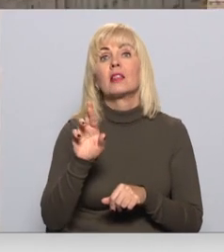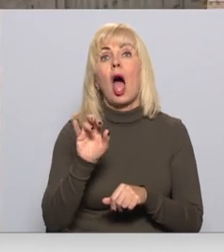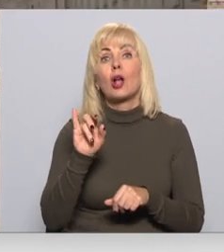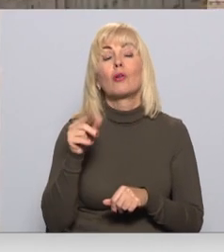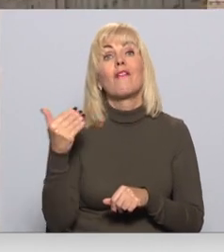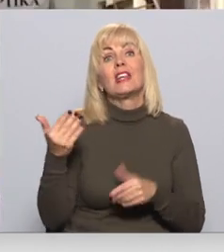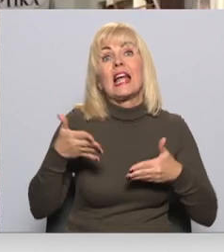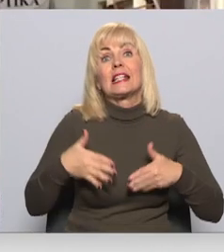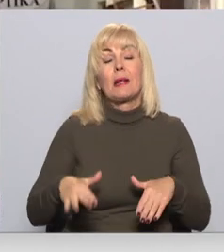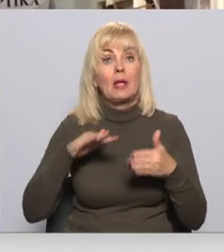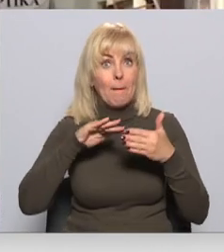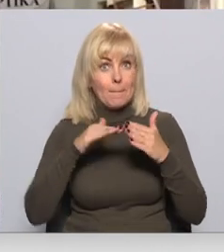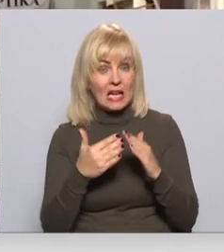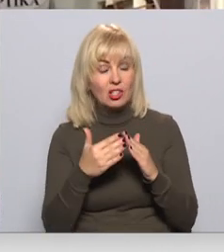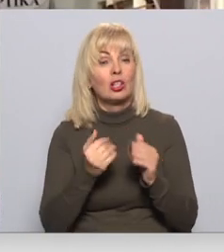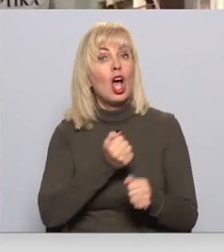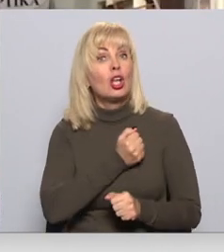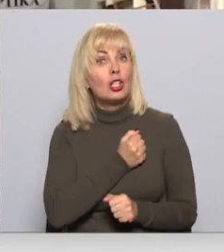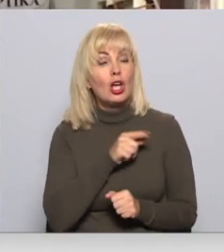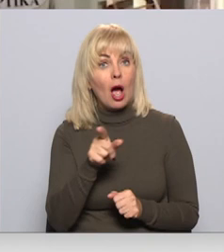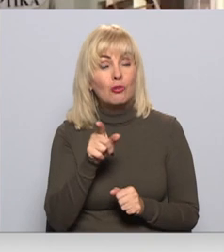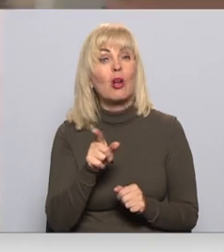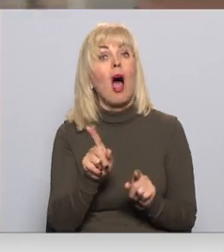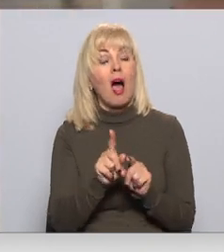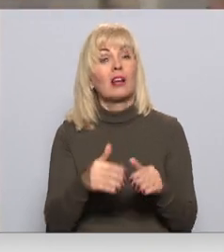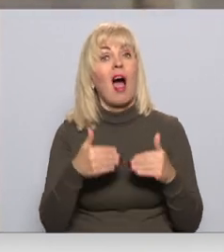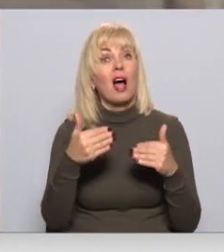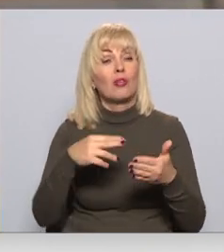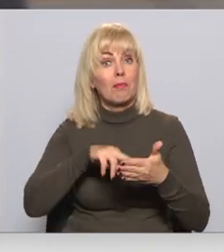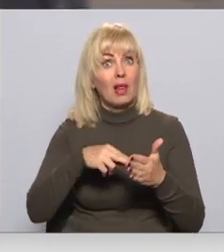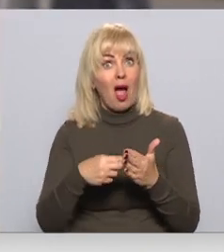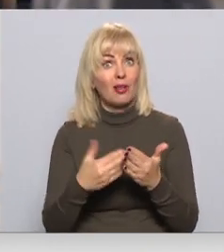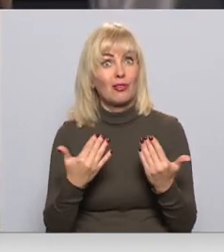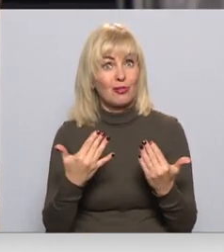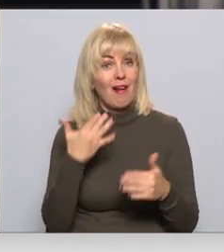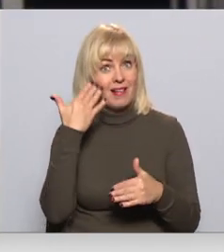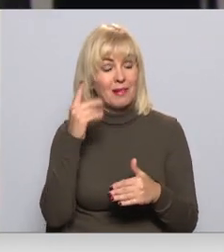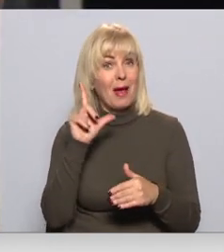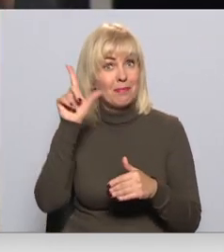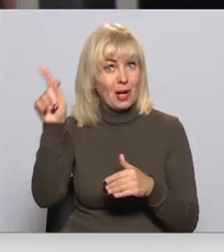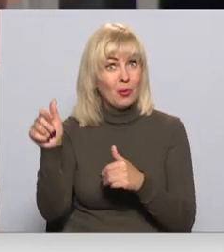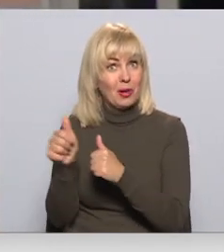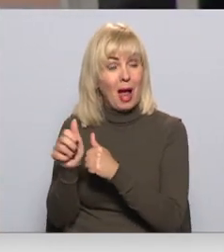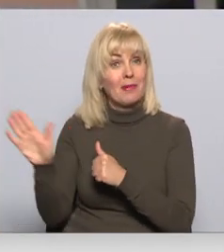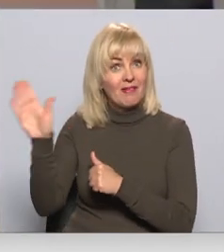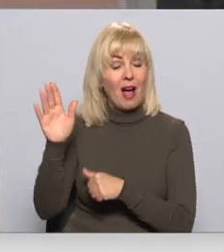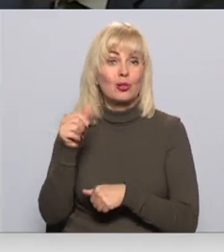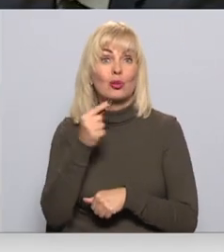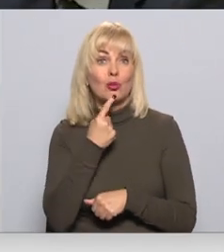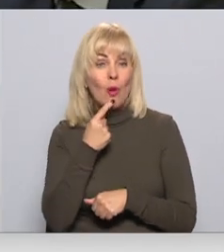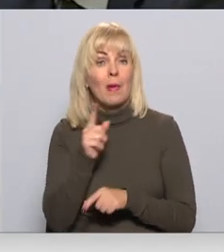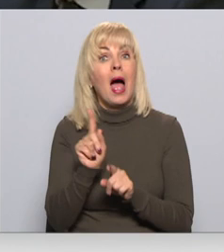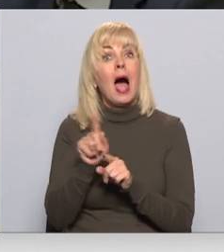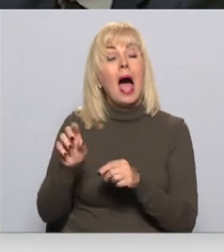Karisa dzimtā pilsēta. Diemžēl viņam nācās atcelt arī šodien plānoto braucienu uz otru tuvāko kaimiņu valsti Somiju.